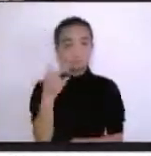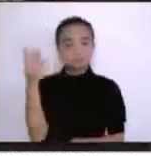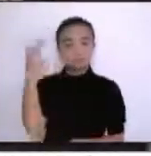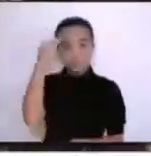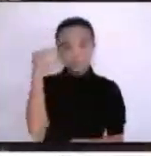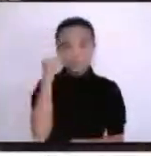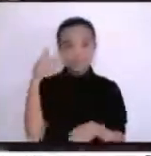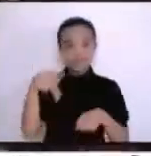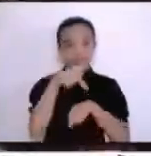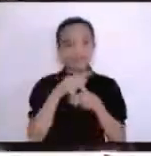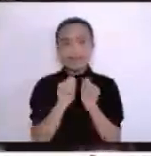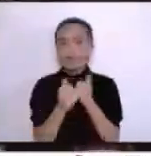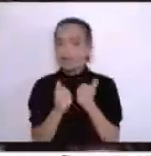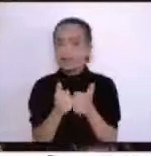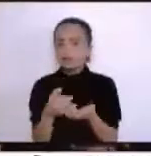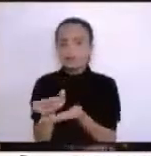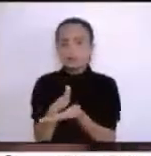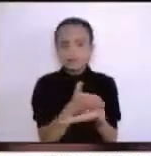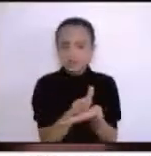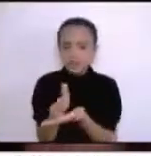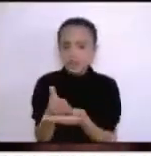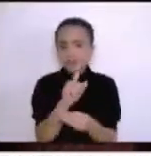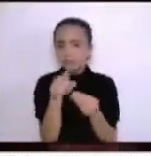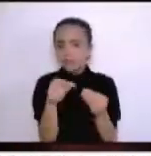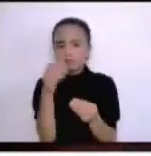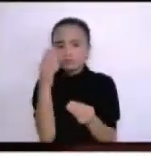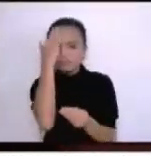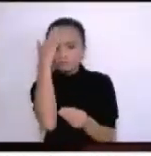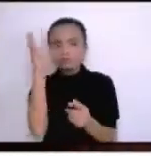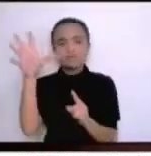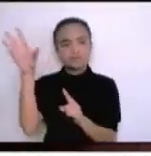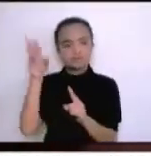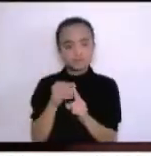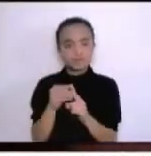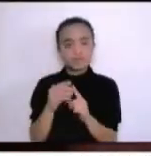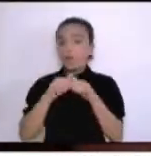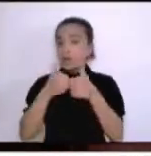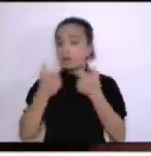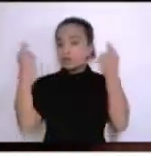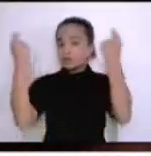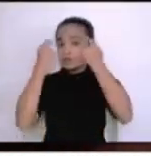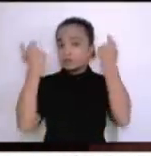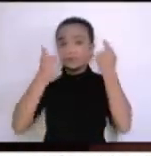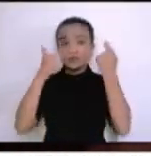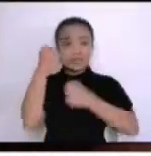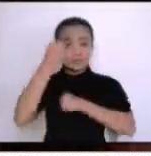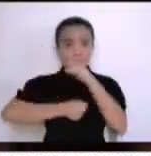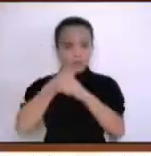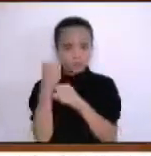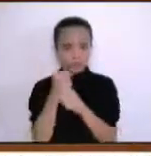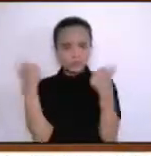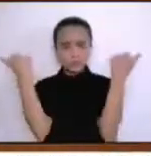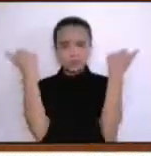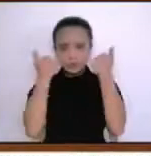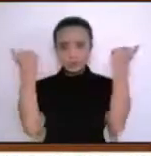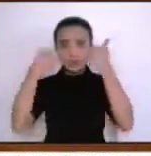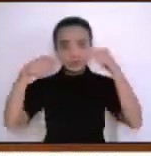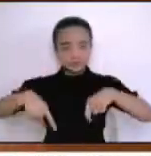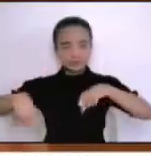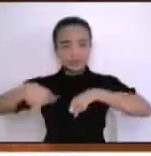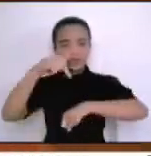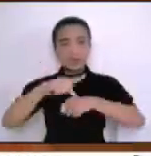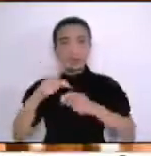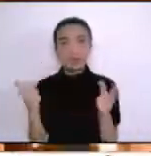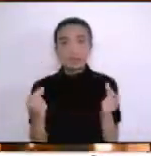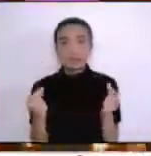ng pamamahagi ng kaalaman at kultura. At bilang paggunita ng 10th taong anibersaryo nito sa bansa, nagsagawa ng